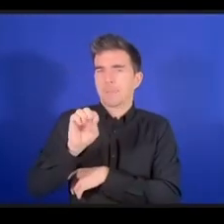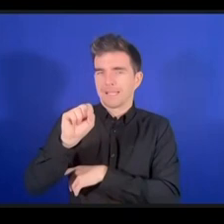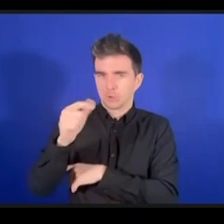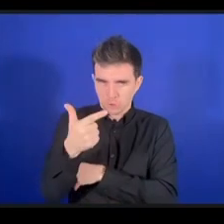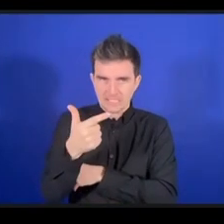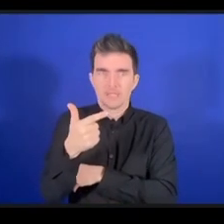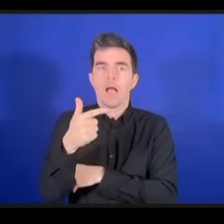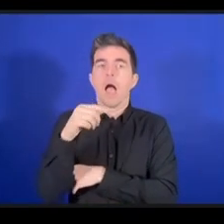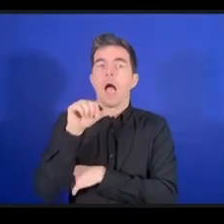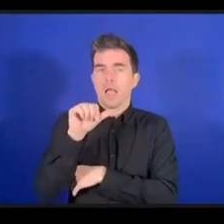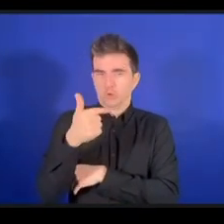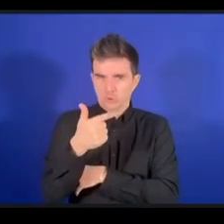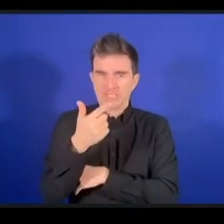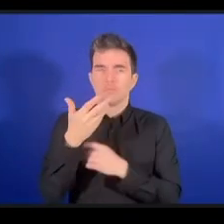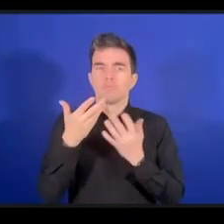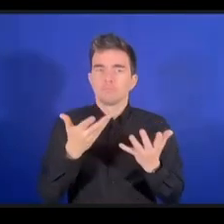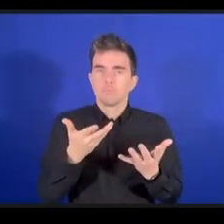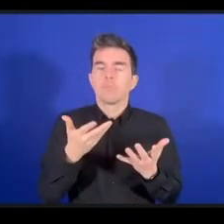使我们的